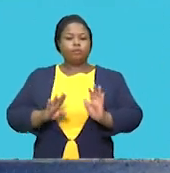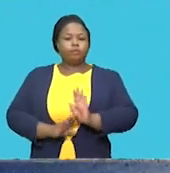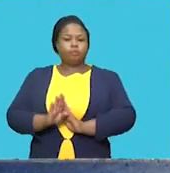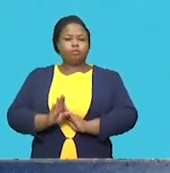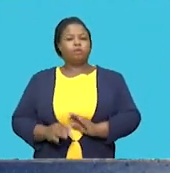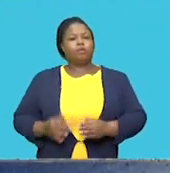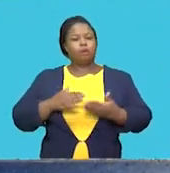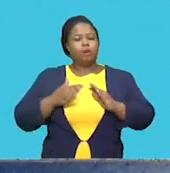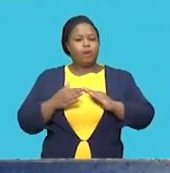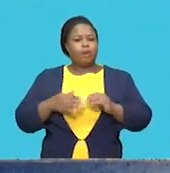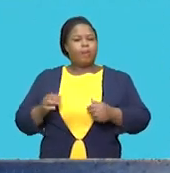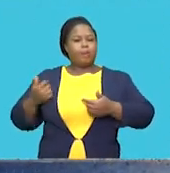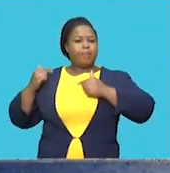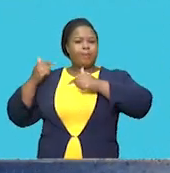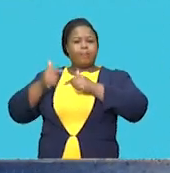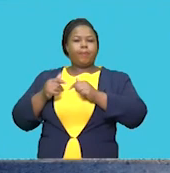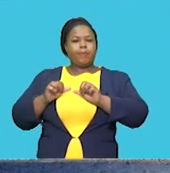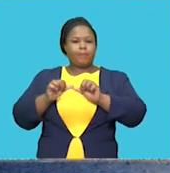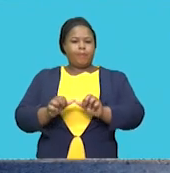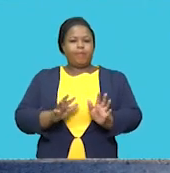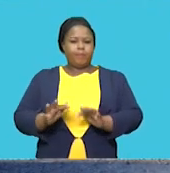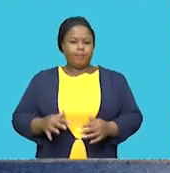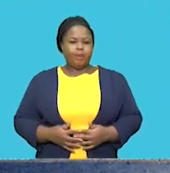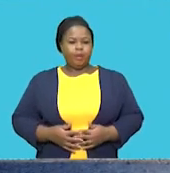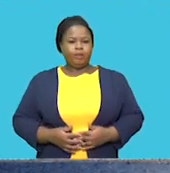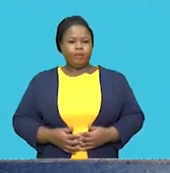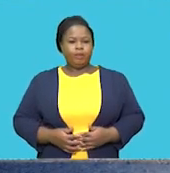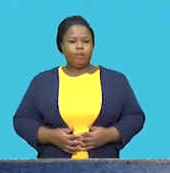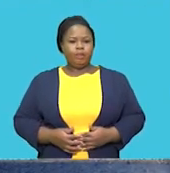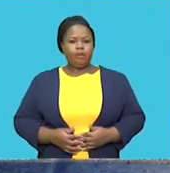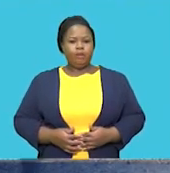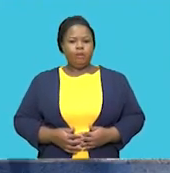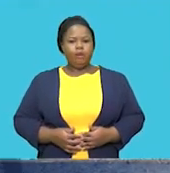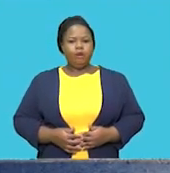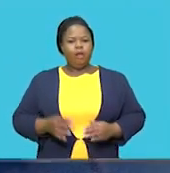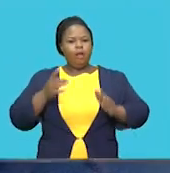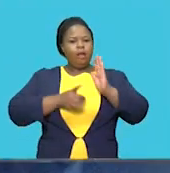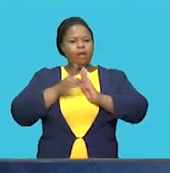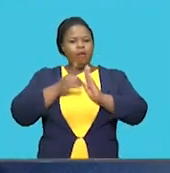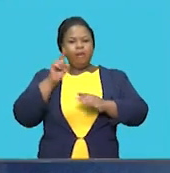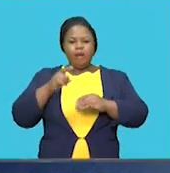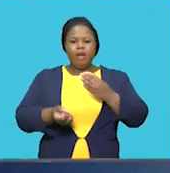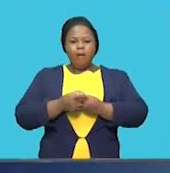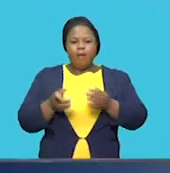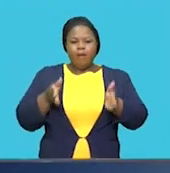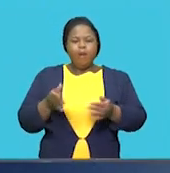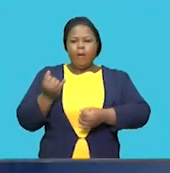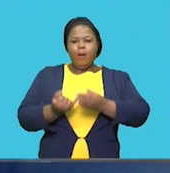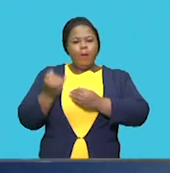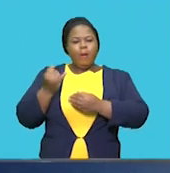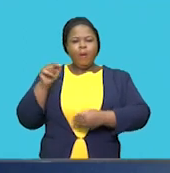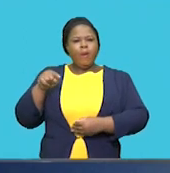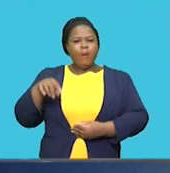kunye nokugcinwa kwelifa lemveli leliqhawekazi. Le development ekufuneka kuyenzeke apha should not be in isolation of